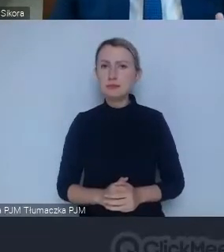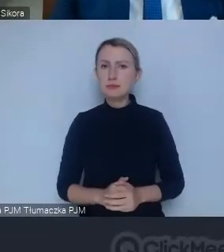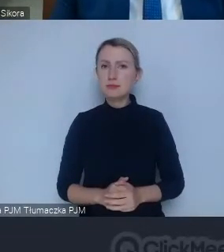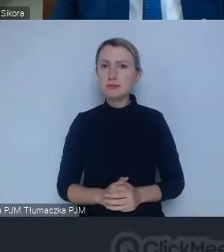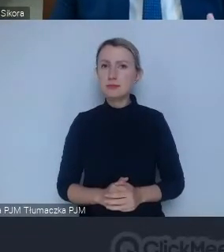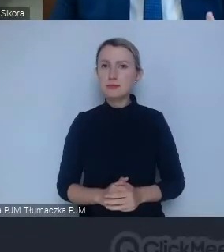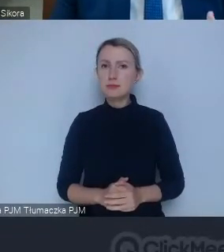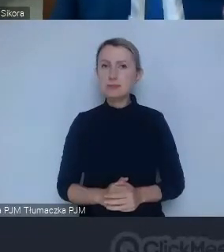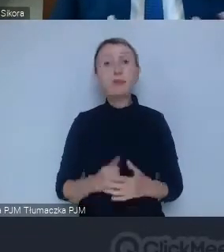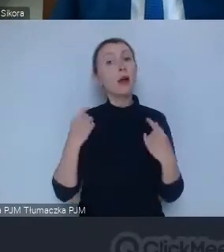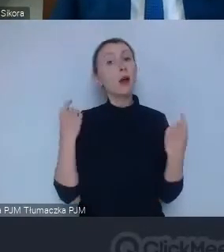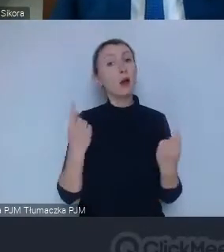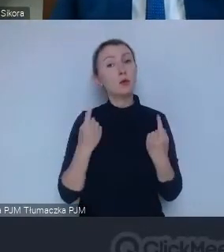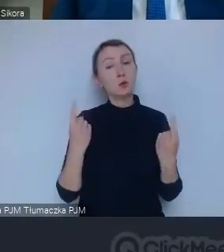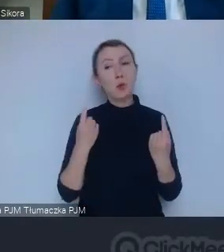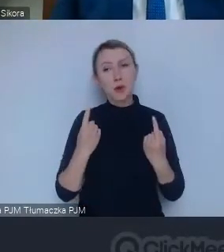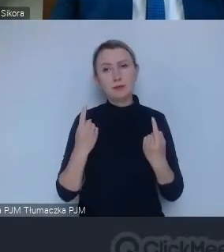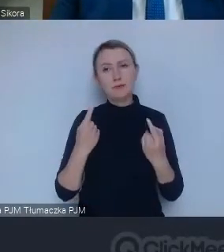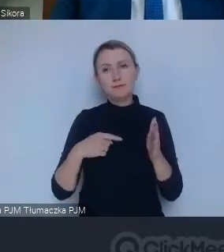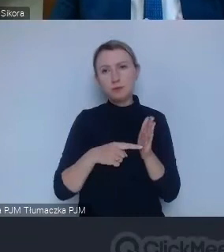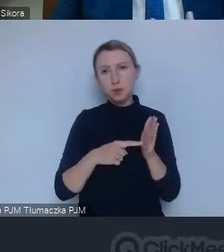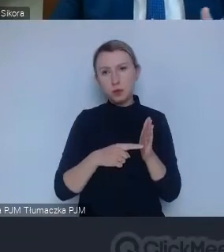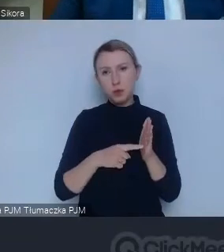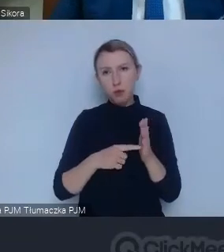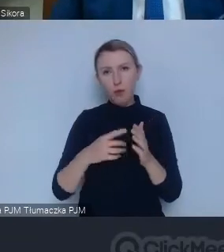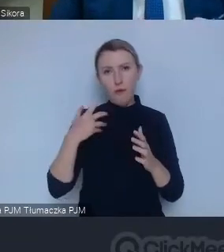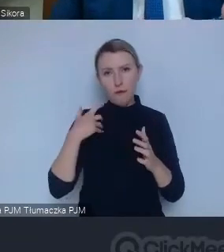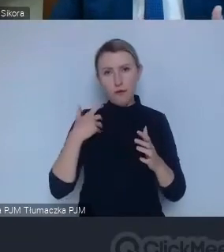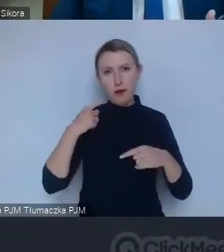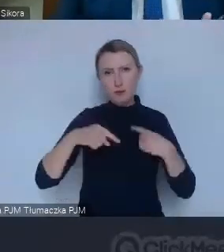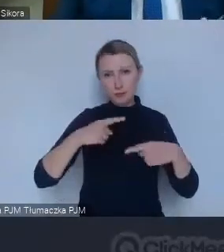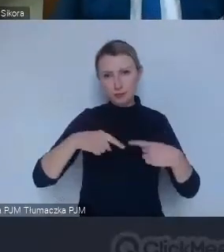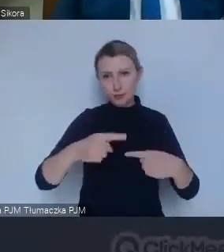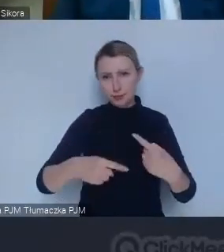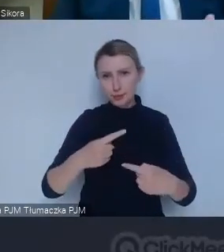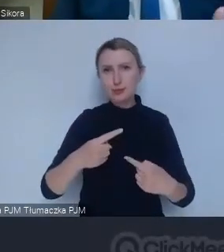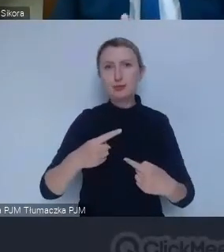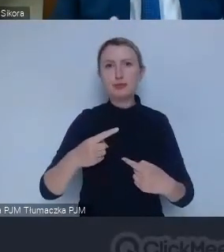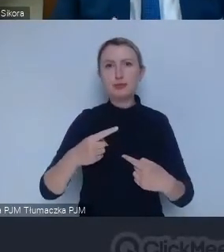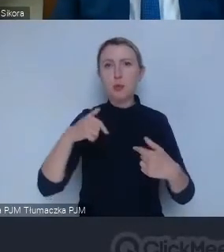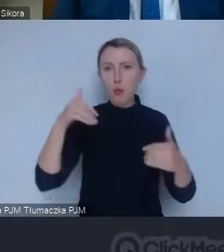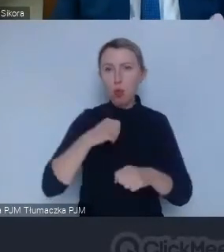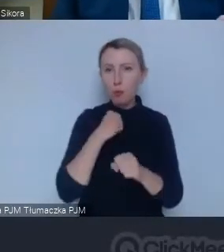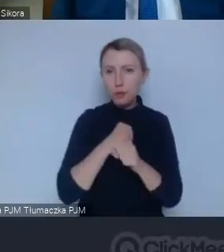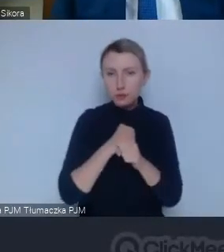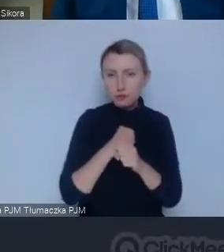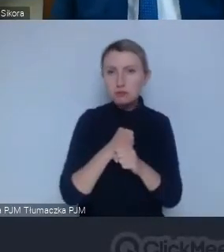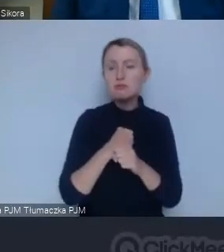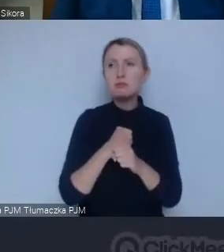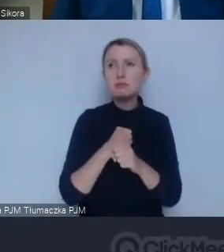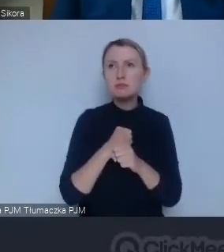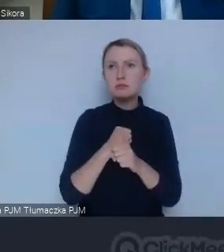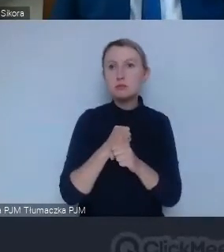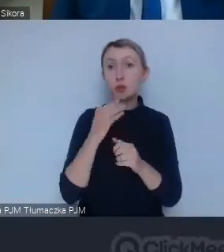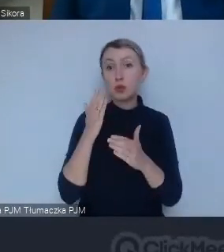w sytuacji, kiedy oni już z tego wieku produkcyjnego jakby przestają